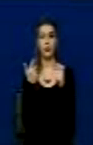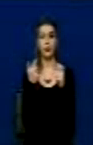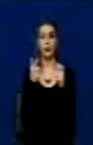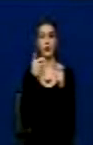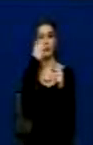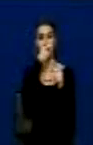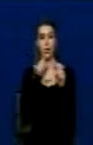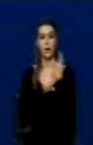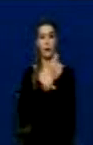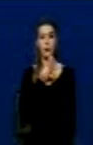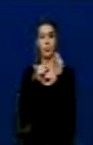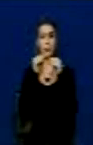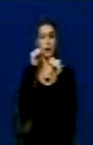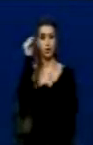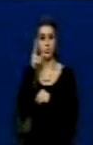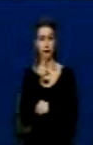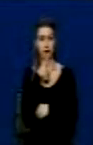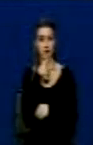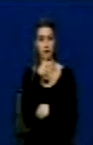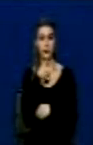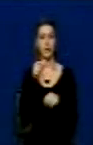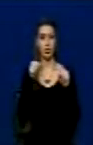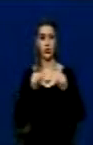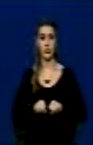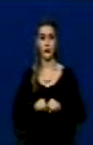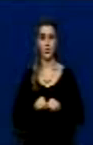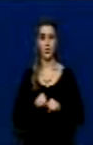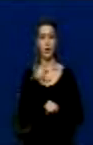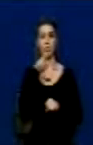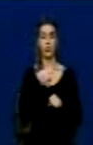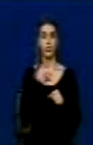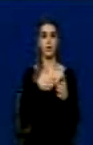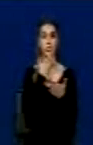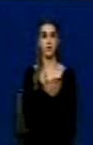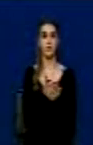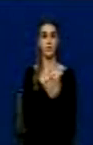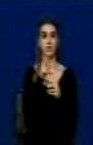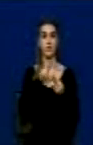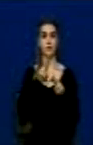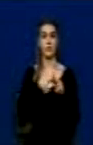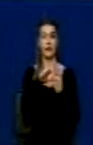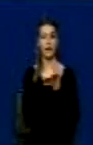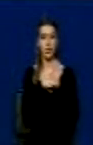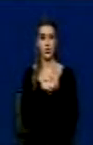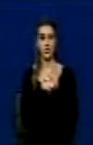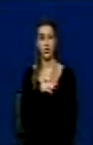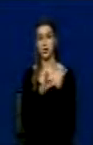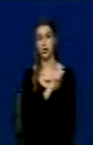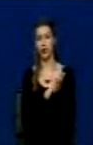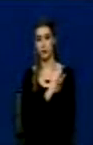arriturat kryesore qeveria po i prezanton miratimin e ligjeve. Për shembull thuhet